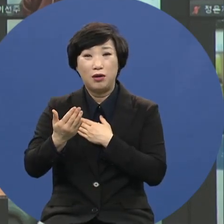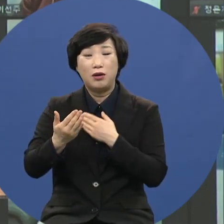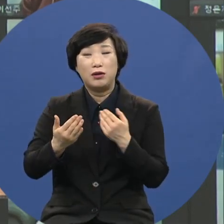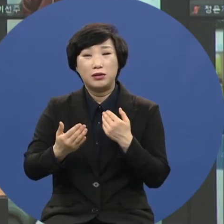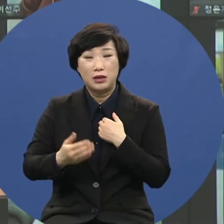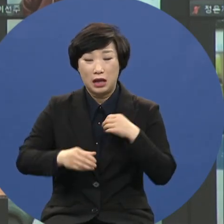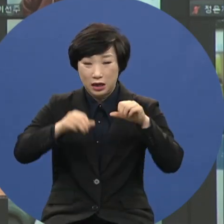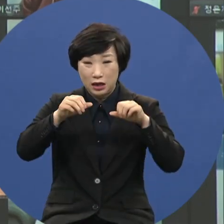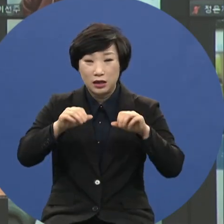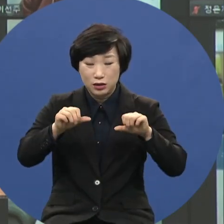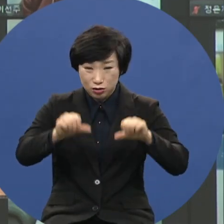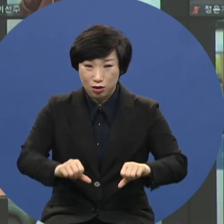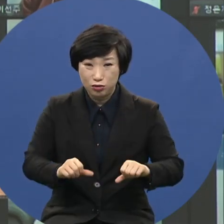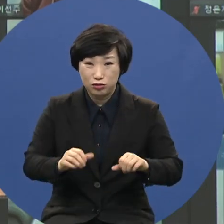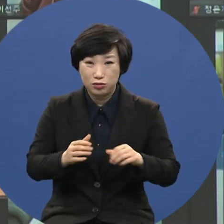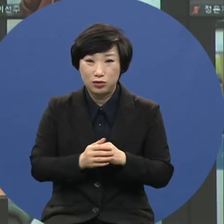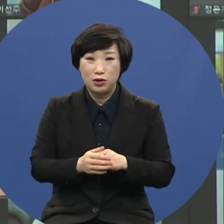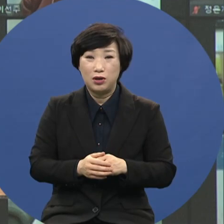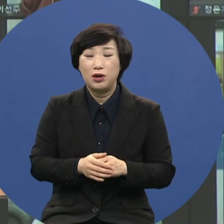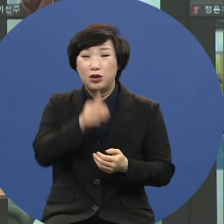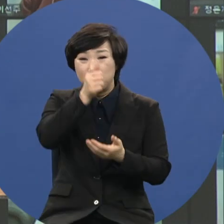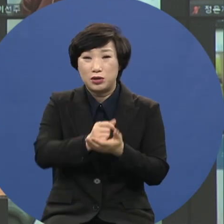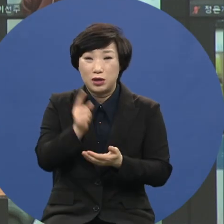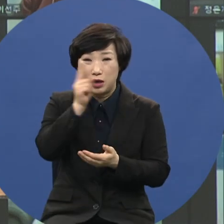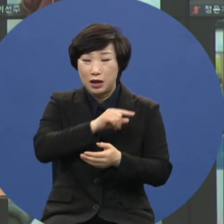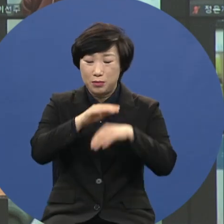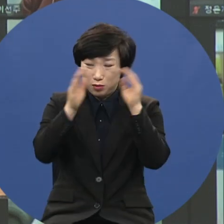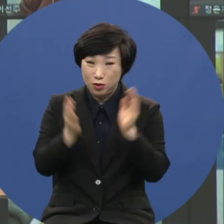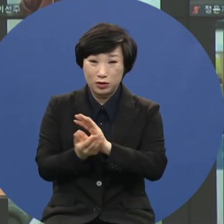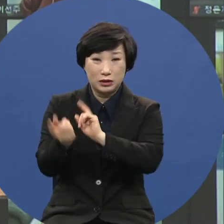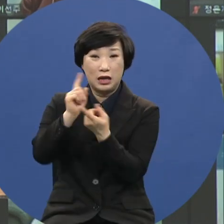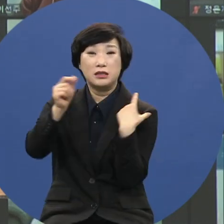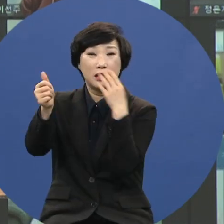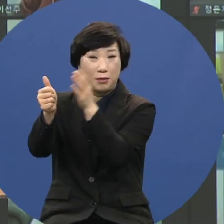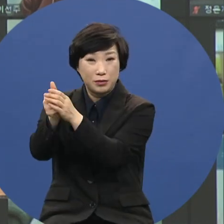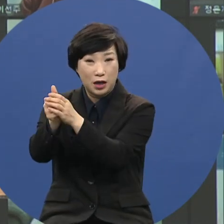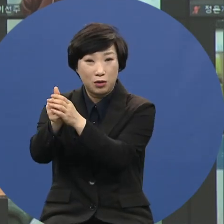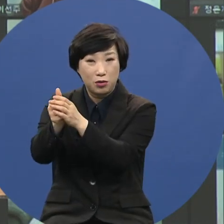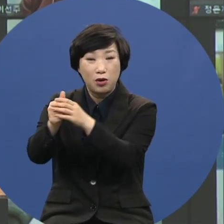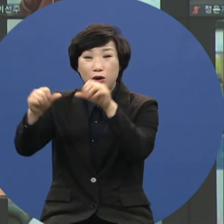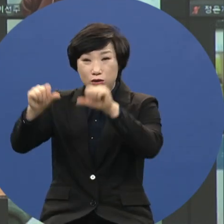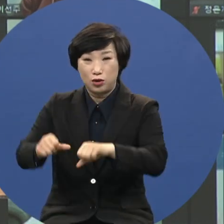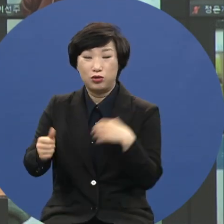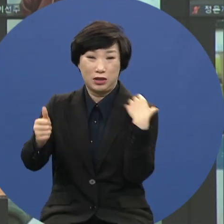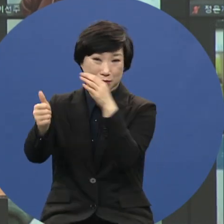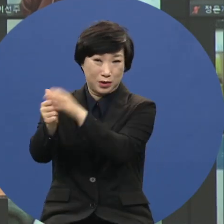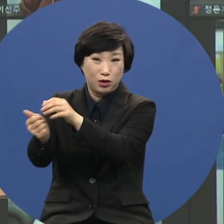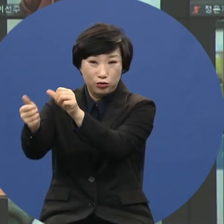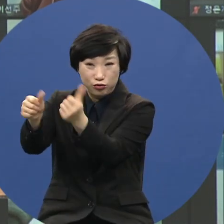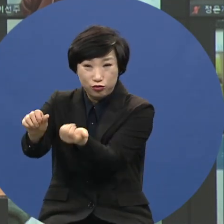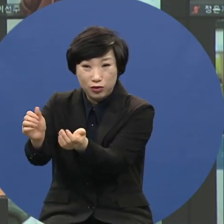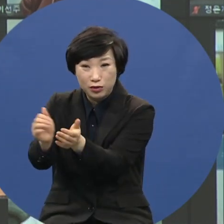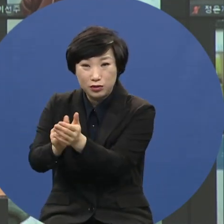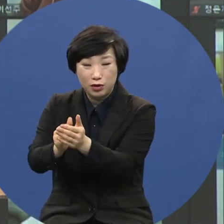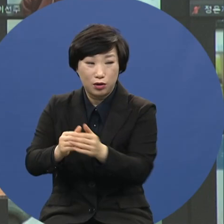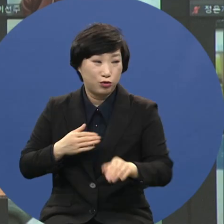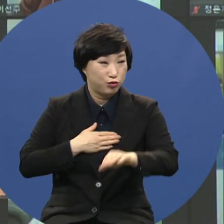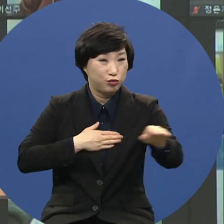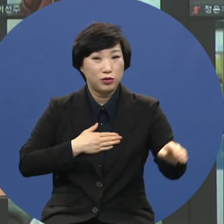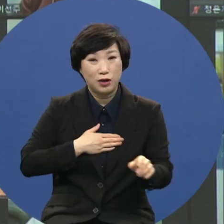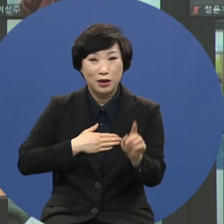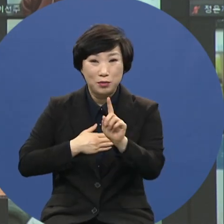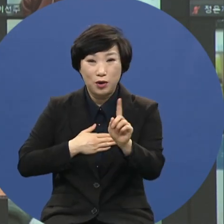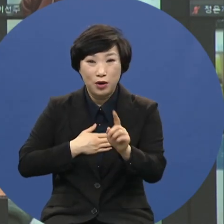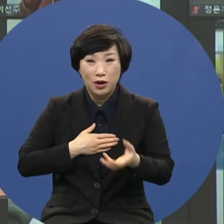내 정욕과 내 주주를 담당하고 주주로 죽으셨으니 우리가